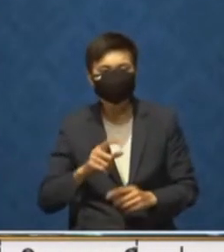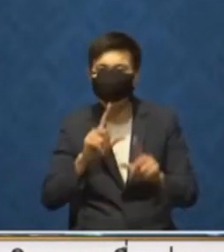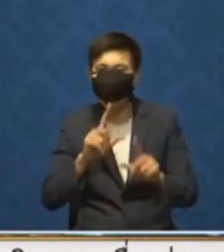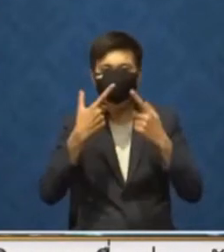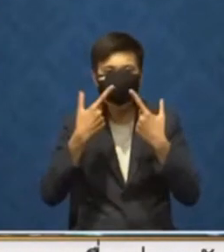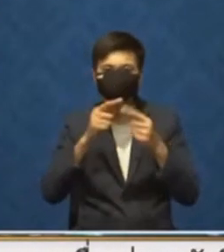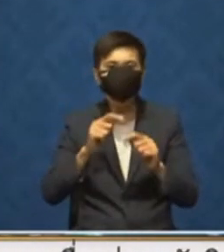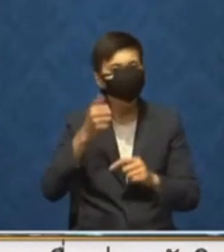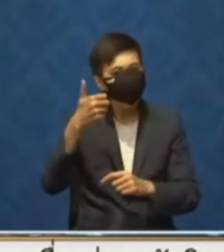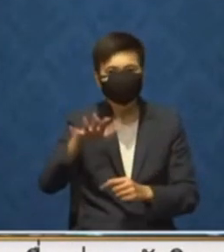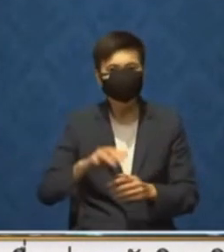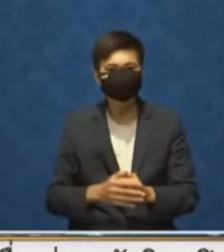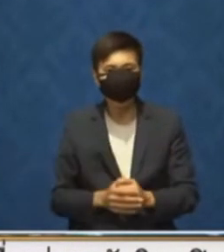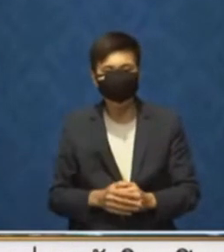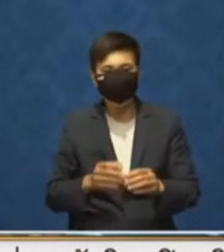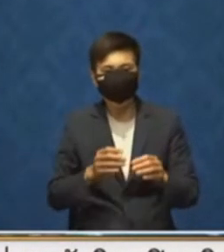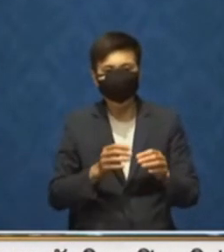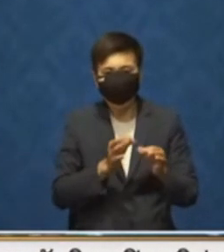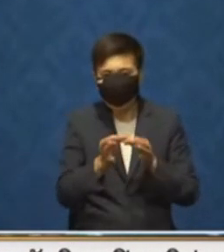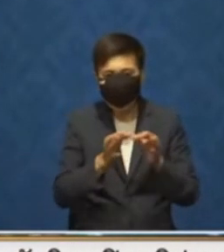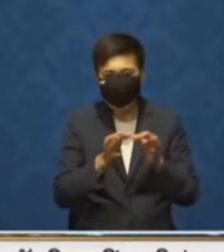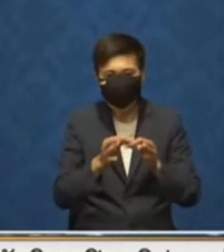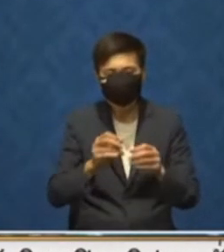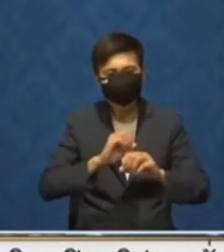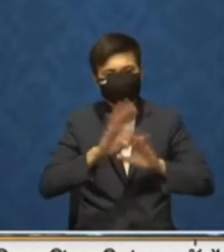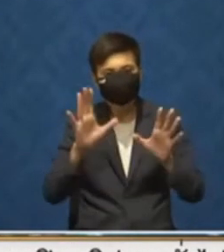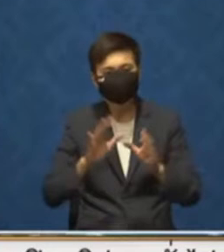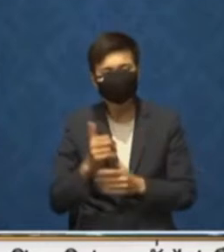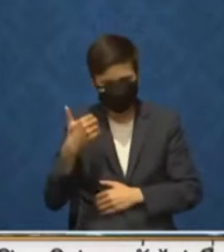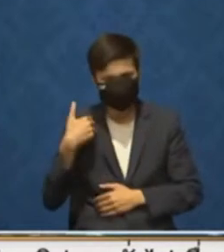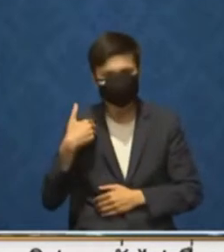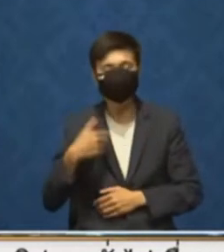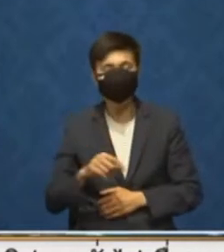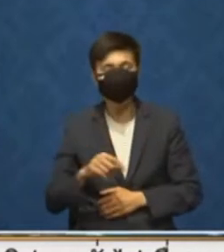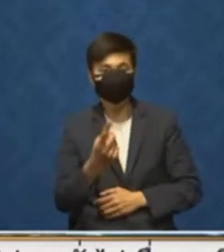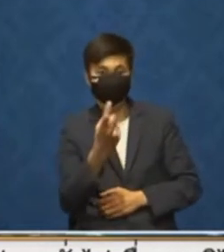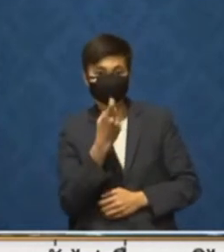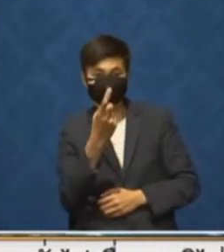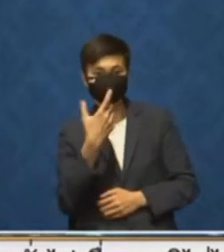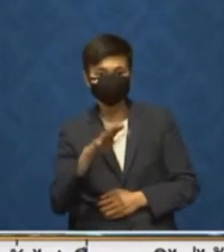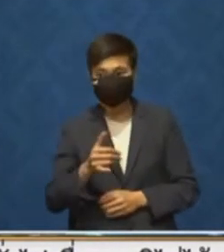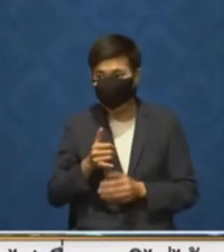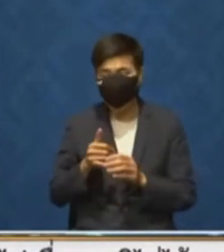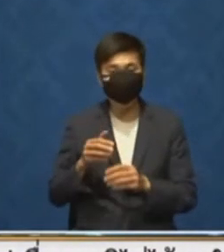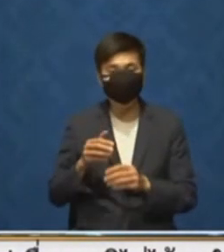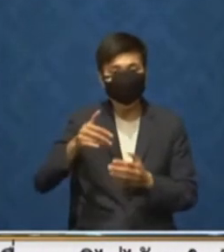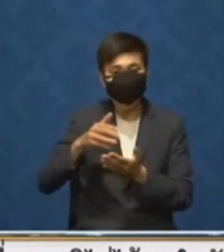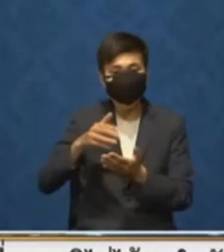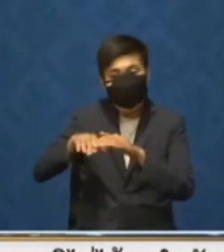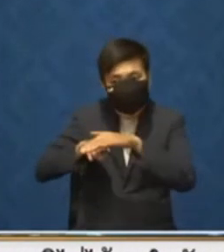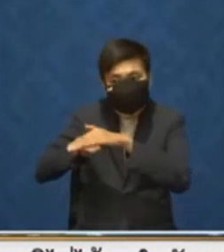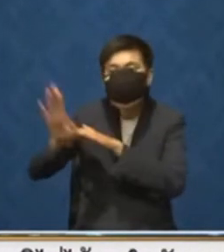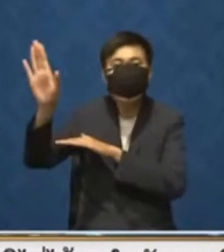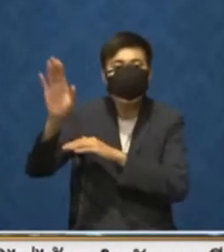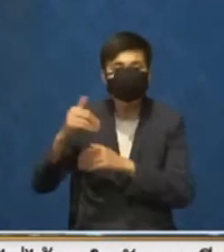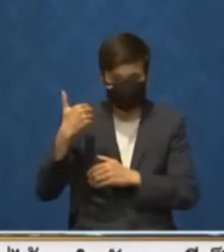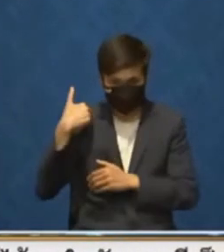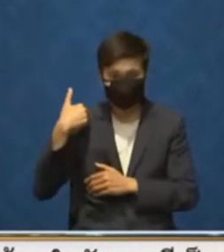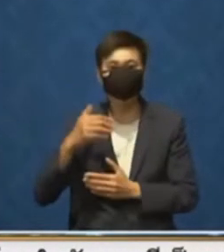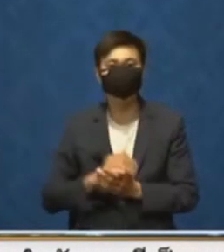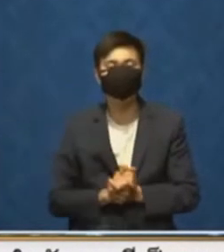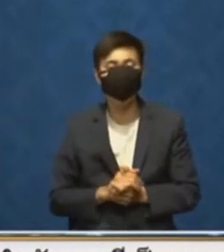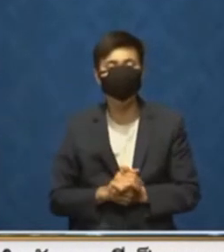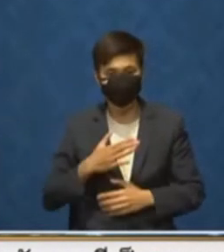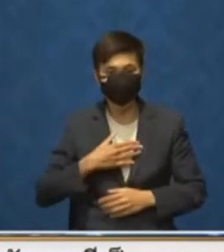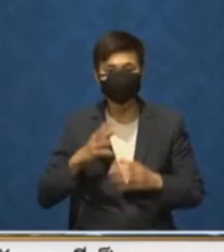เลือดที่จะชี้แจงบางทีก็เดินหนีเลยถ้ามองจาก 4วันที่ผ่านมาผมสรุปในญัตติได้